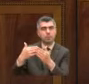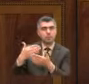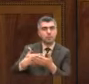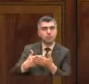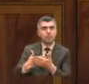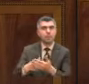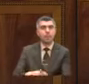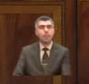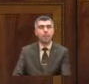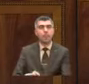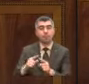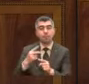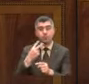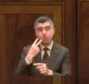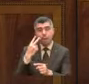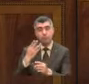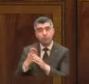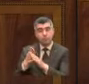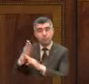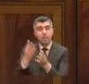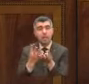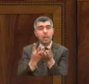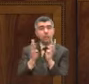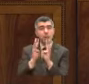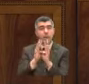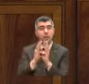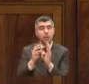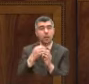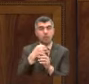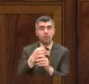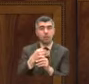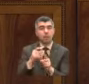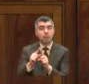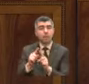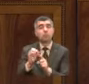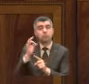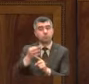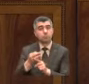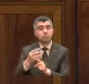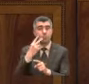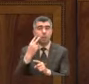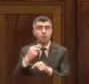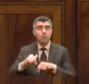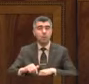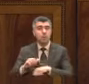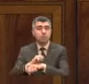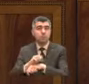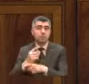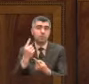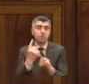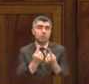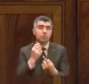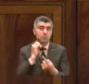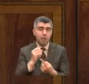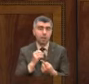شكايات كنمشيو كنديروا لجنه، كنديروا التقرير، نرفعه الى المؤسسات اللي كيتتخذ القرار. احيانا يتعلق الامر